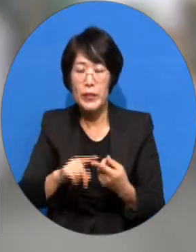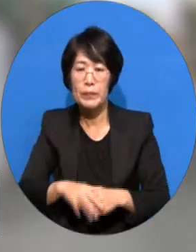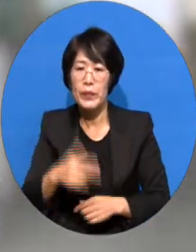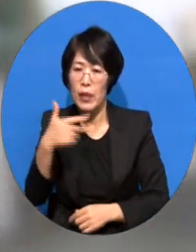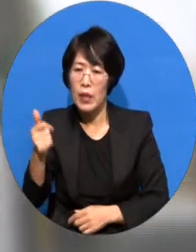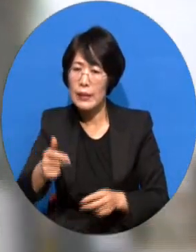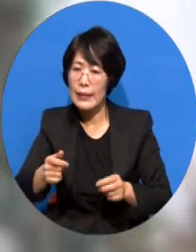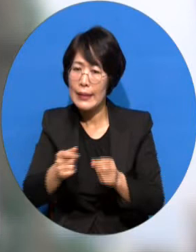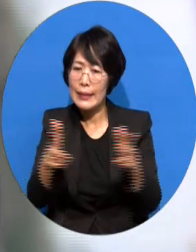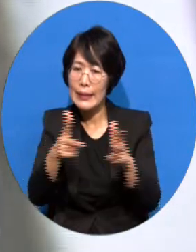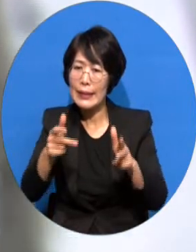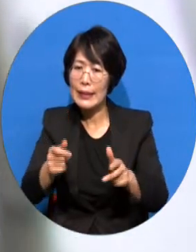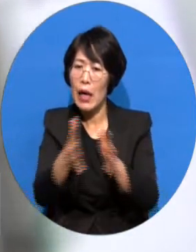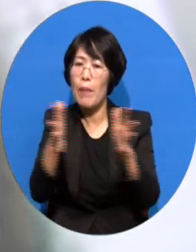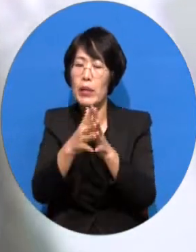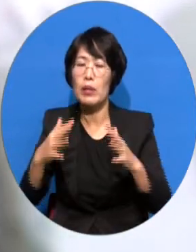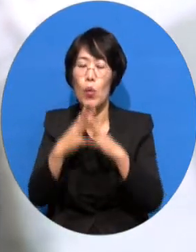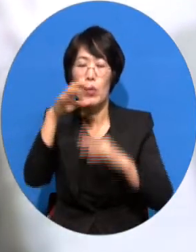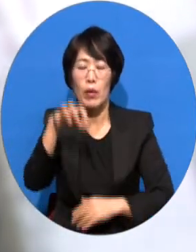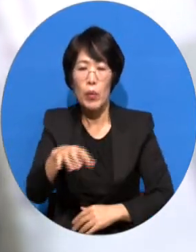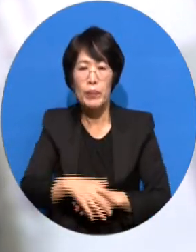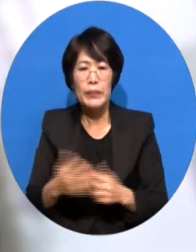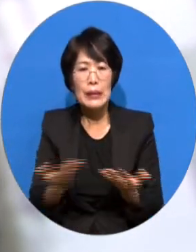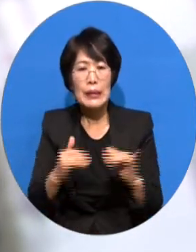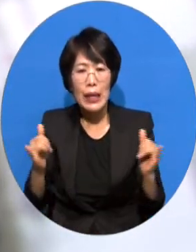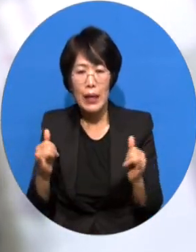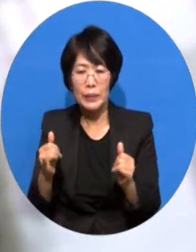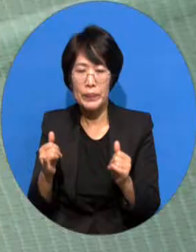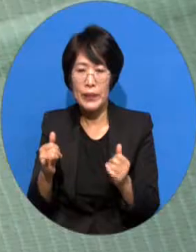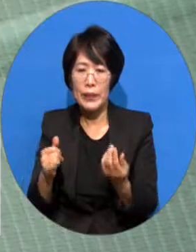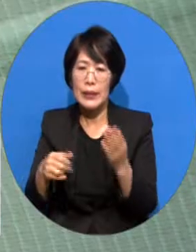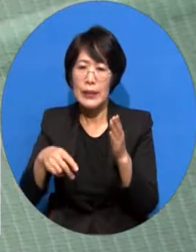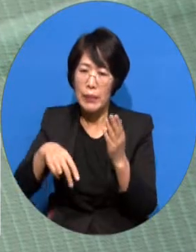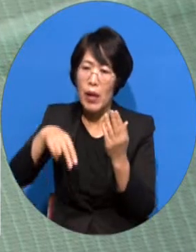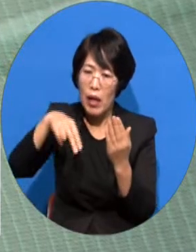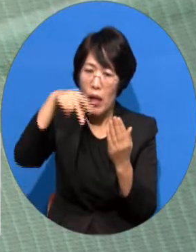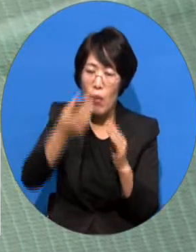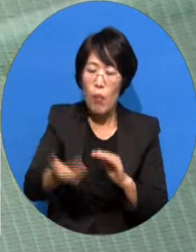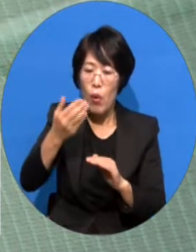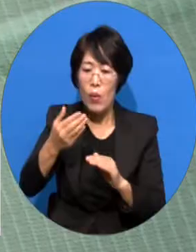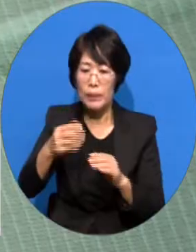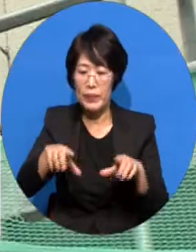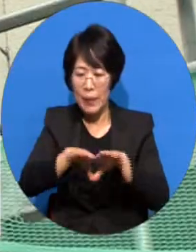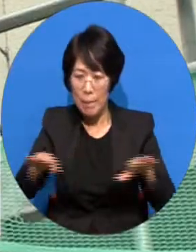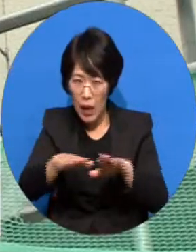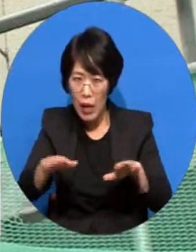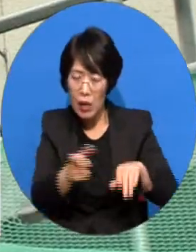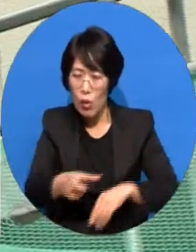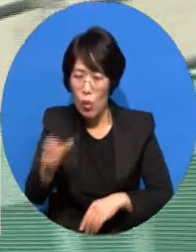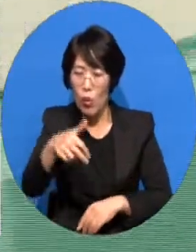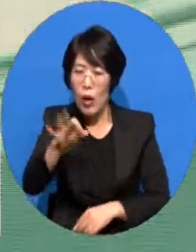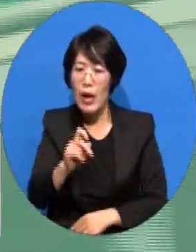7층짜리 공동 주택 공사 현장 작업자가 건물 높은 곳까지 안전하게 이동하는 발판과 통로 이른바